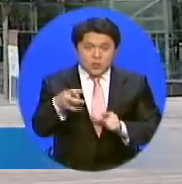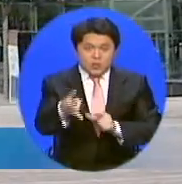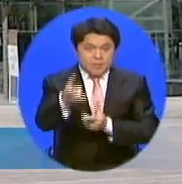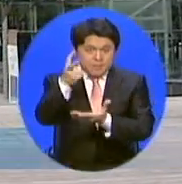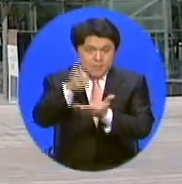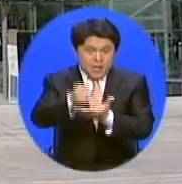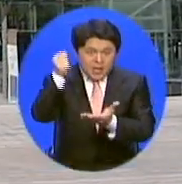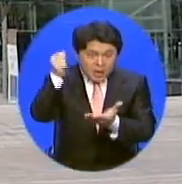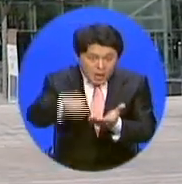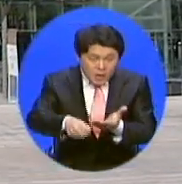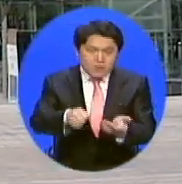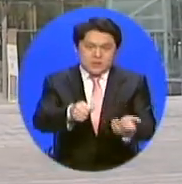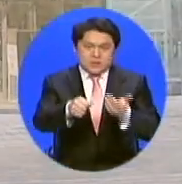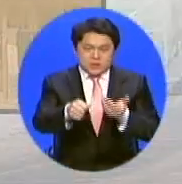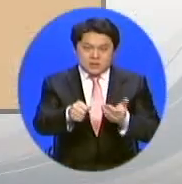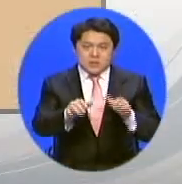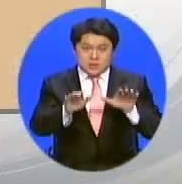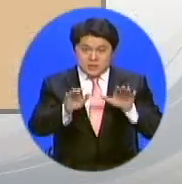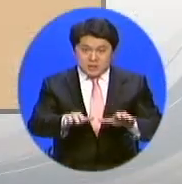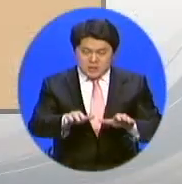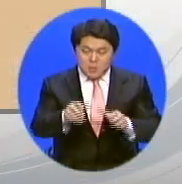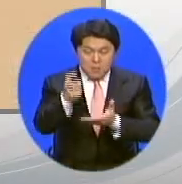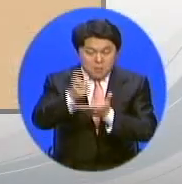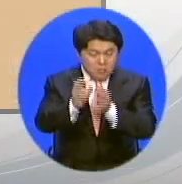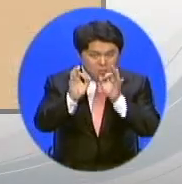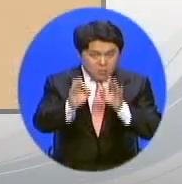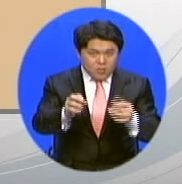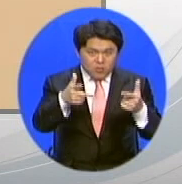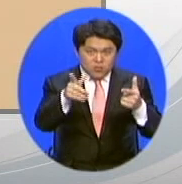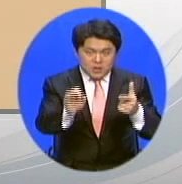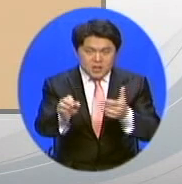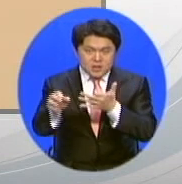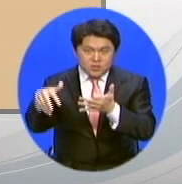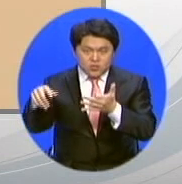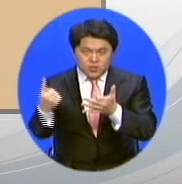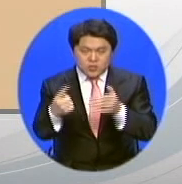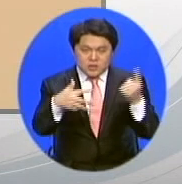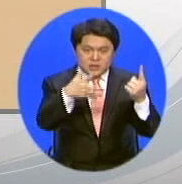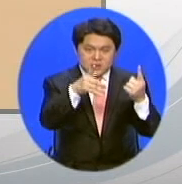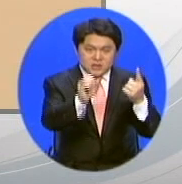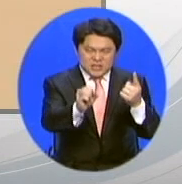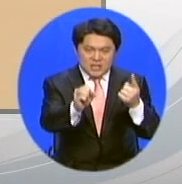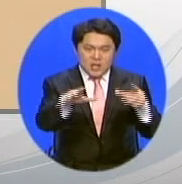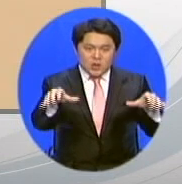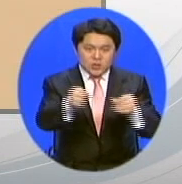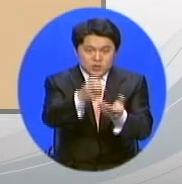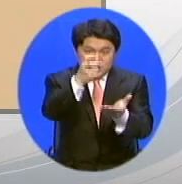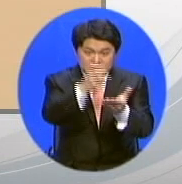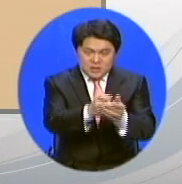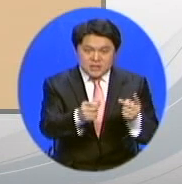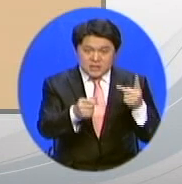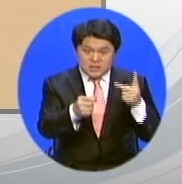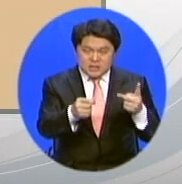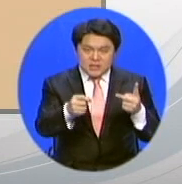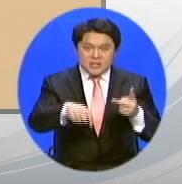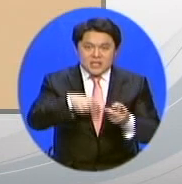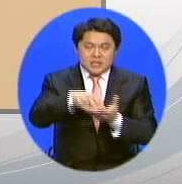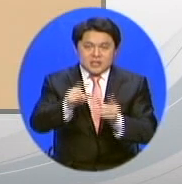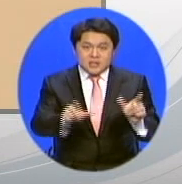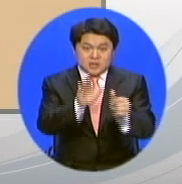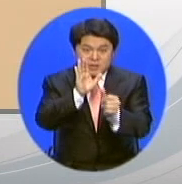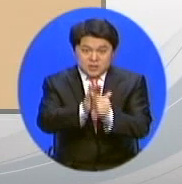앞두고 있습니다. 서울시 자립생활 조례는 총 6장 19조로 제1장 총칙을 시작으로 제2장은 자립생활